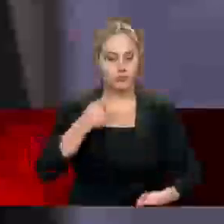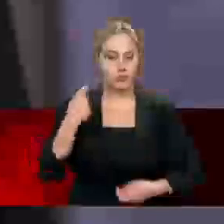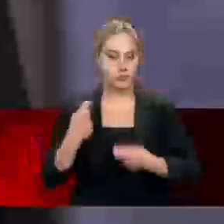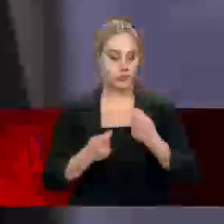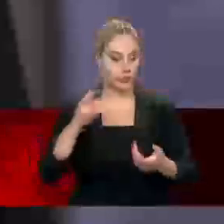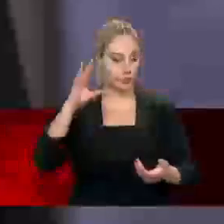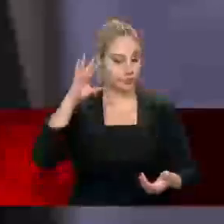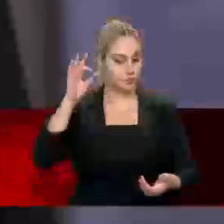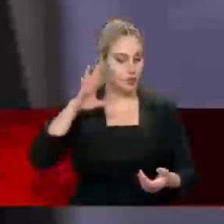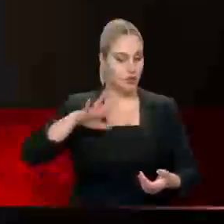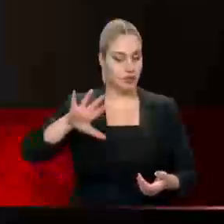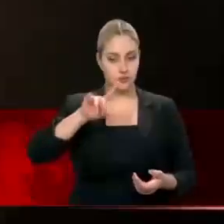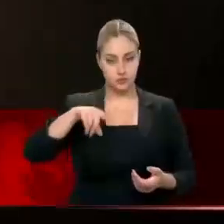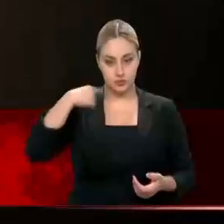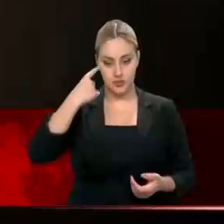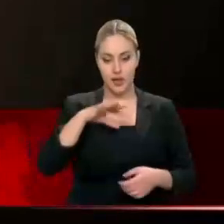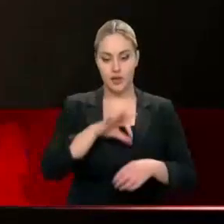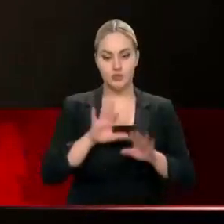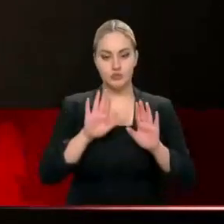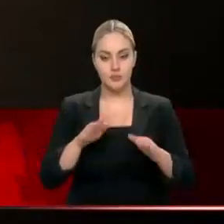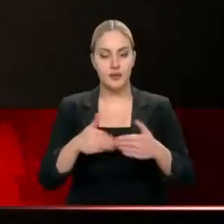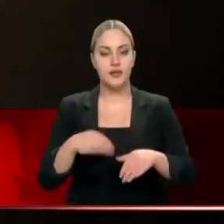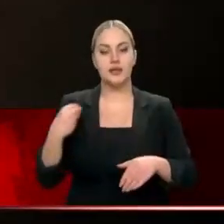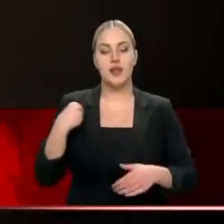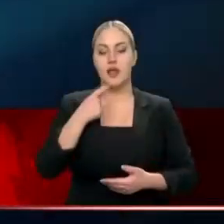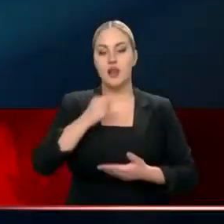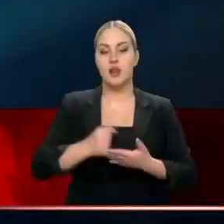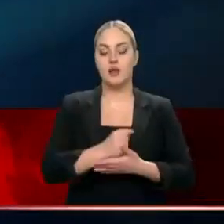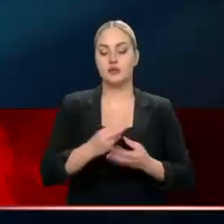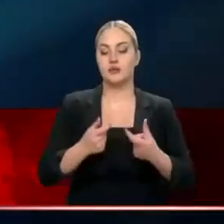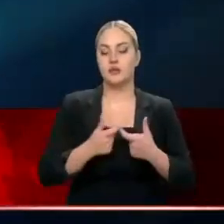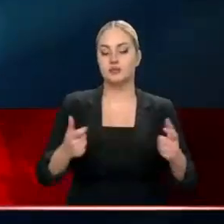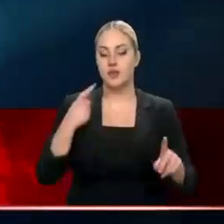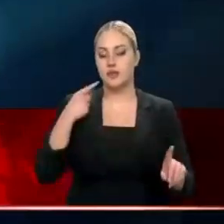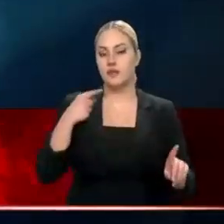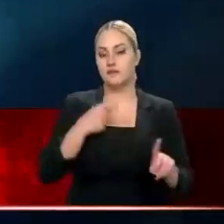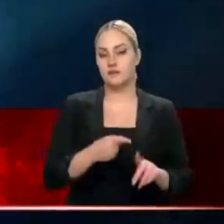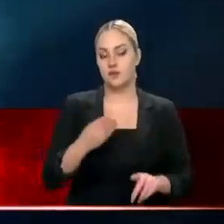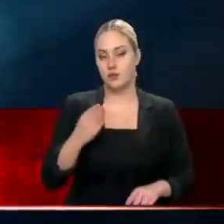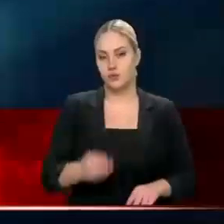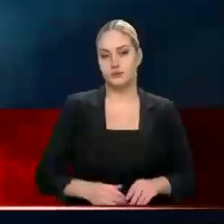çalışıyoruz. Uzmanlar bu sayede hastalığı durdurmayı ve yeni ilaçlar geliştirmeyi hedefliyor.